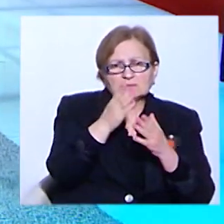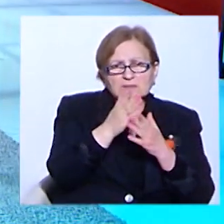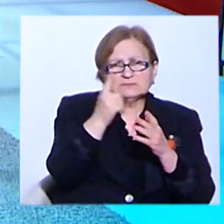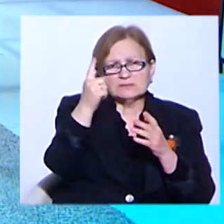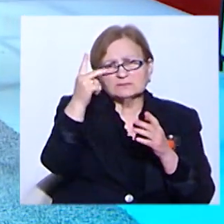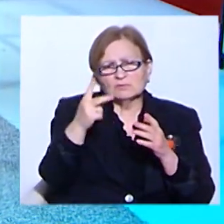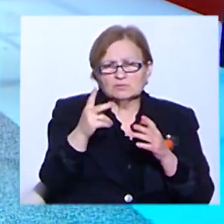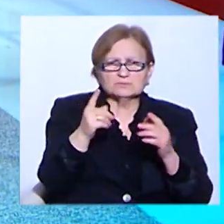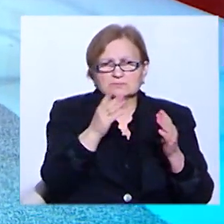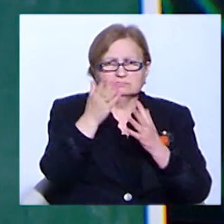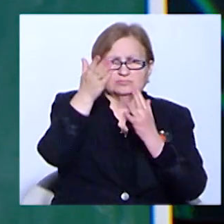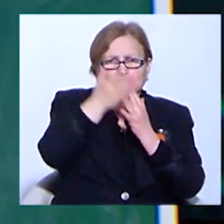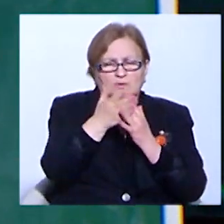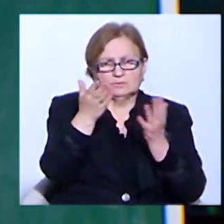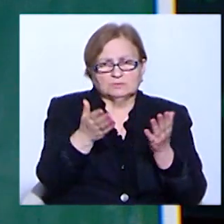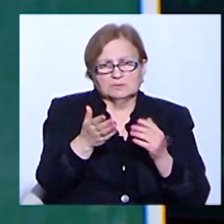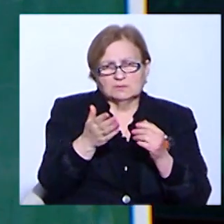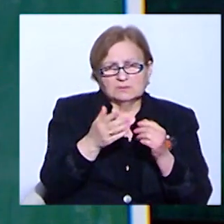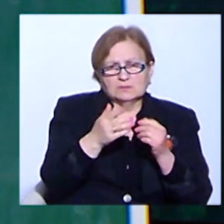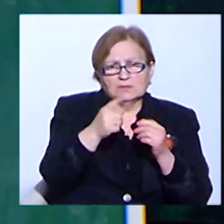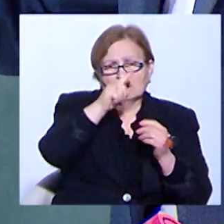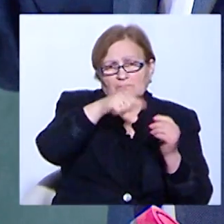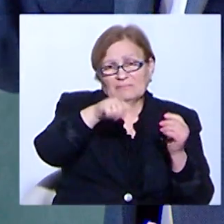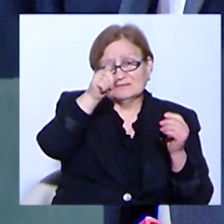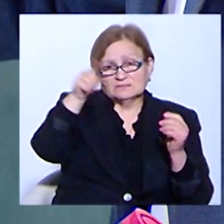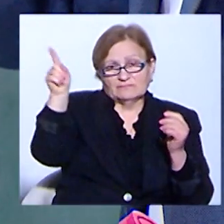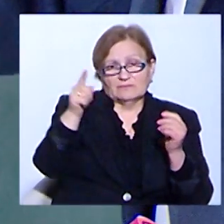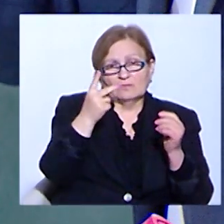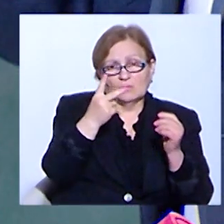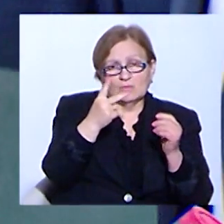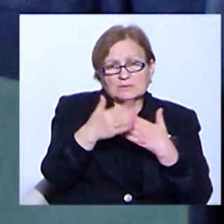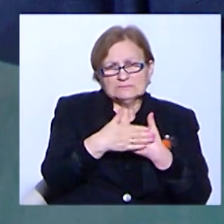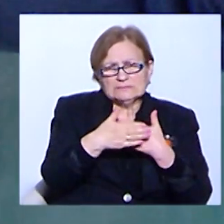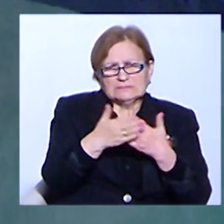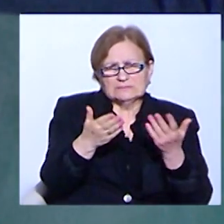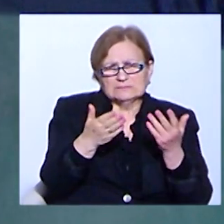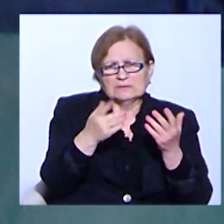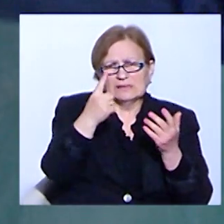მოთავსებული. ჩვენ გვესმის, რომ პრინციპში ფესვი 2 მიახლოვებით არის